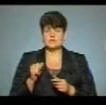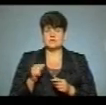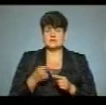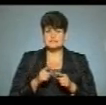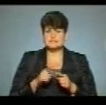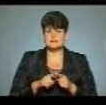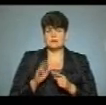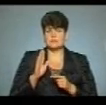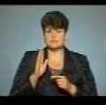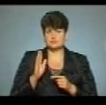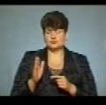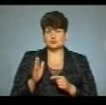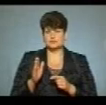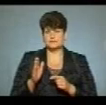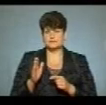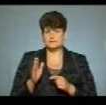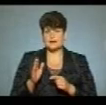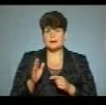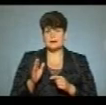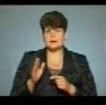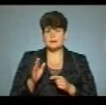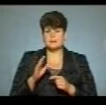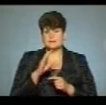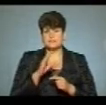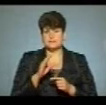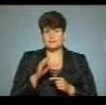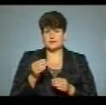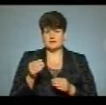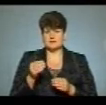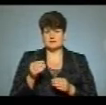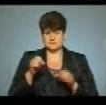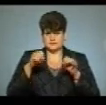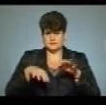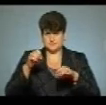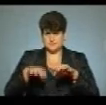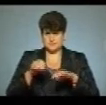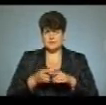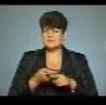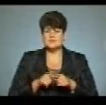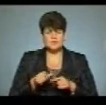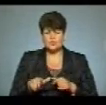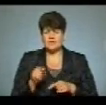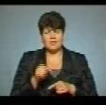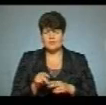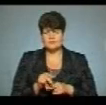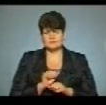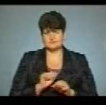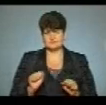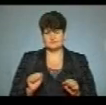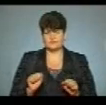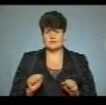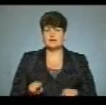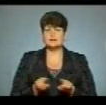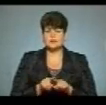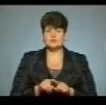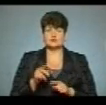буде пневматичний застосування, піскоструйка ми називаємо, так? Ці дороги таким чином не ремонтуються. Також Петро Савончак